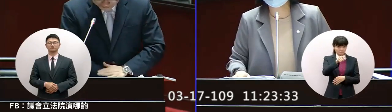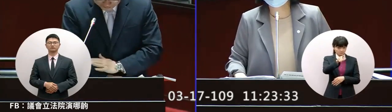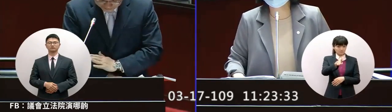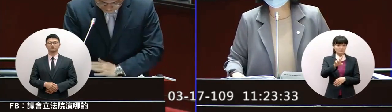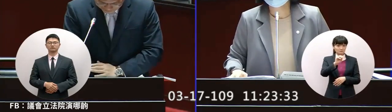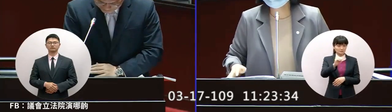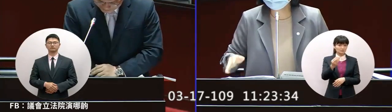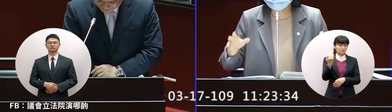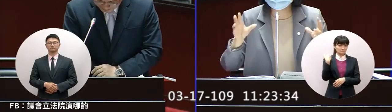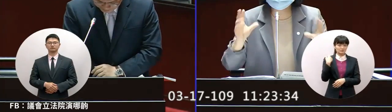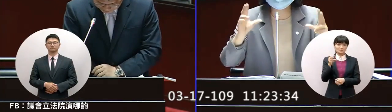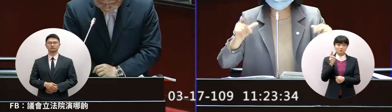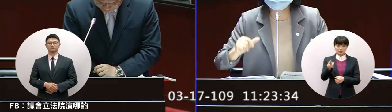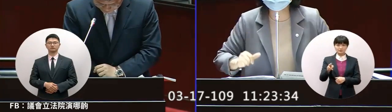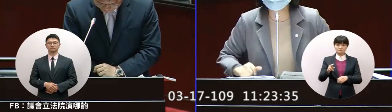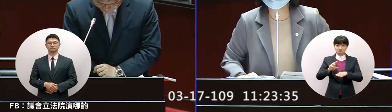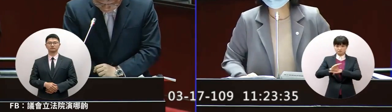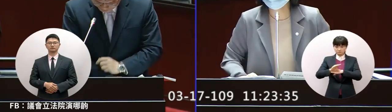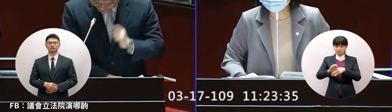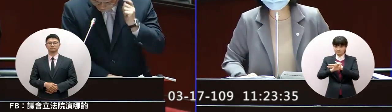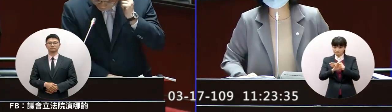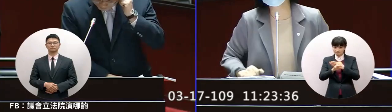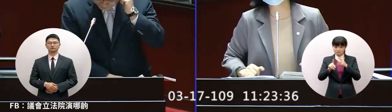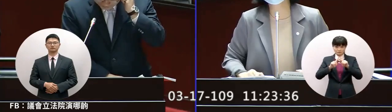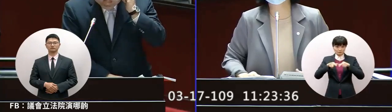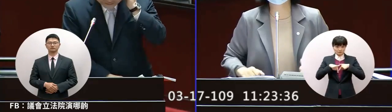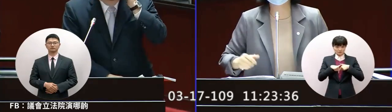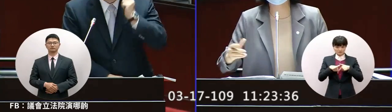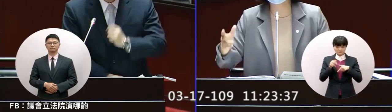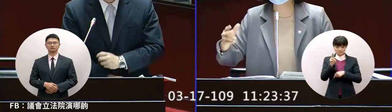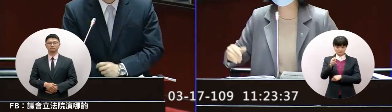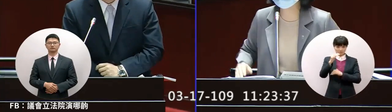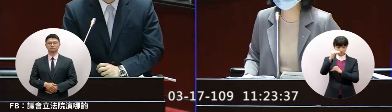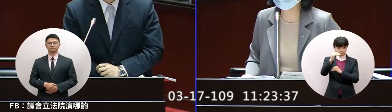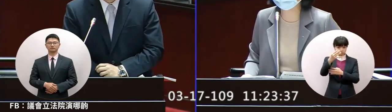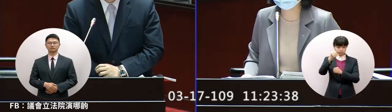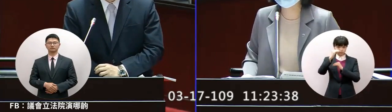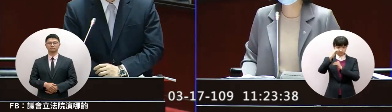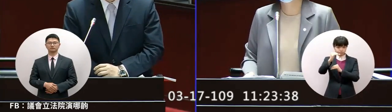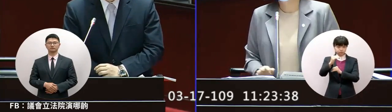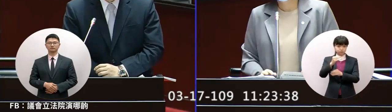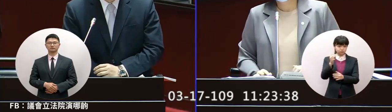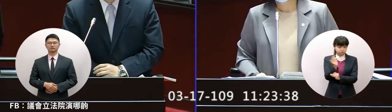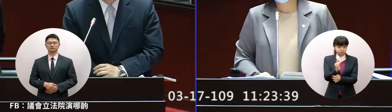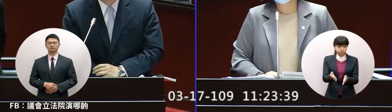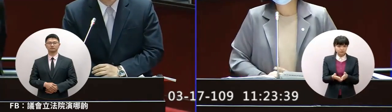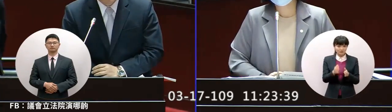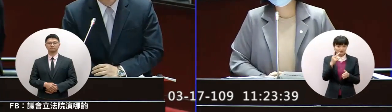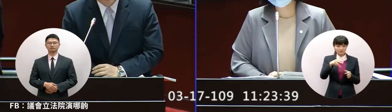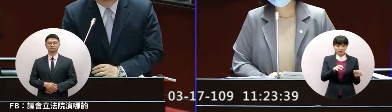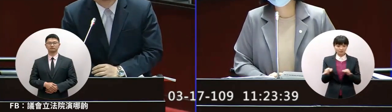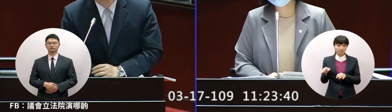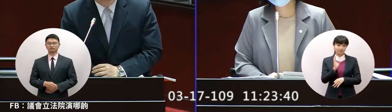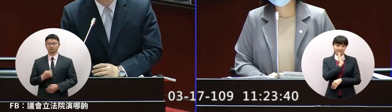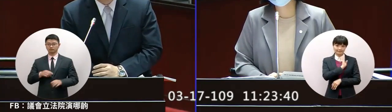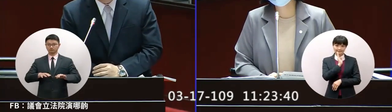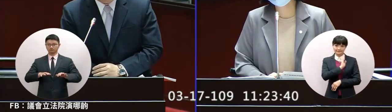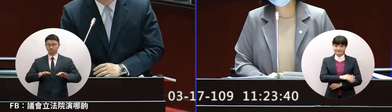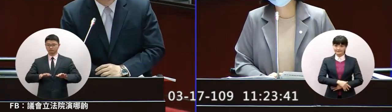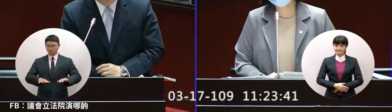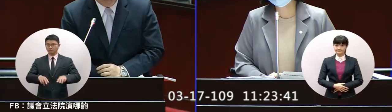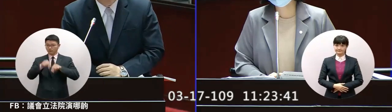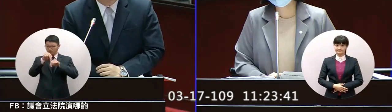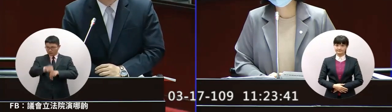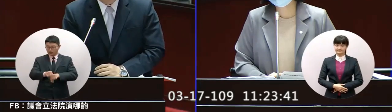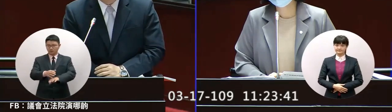中心，吼，这的人一定要做好，限期要做好，无佮拖落去就无意思啊。 我们是签约